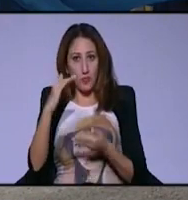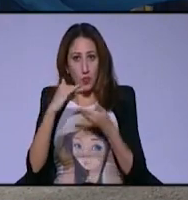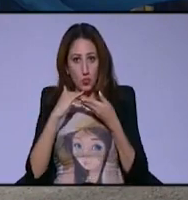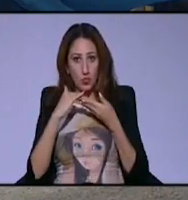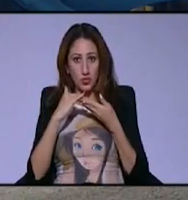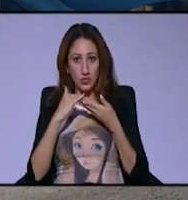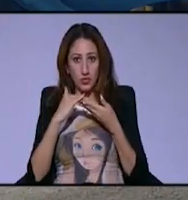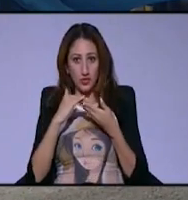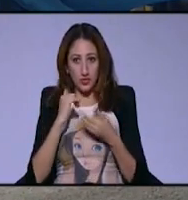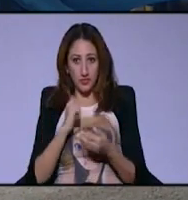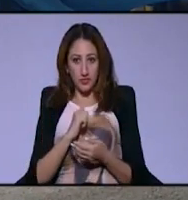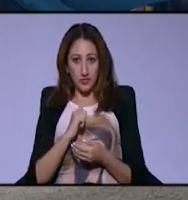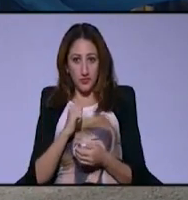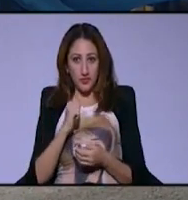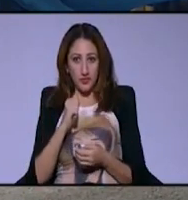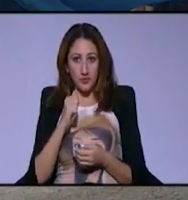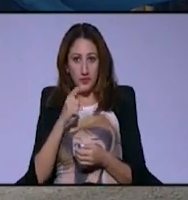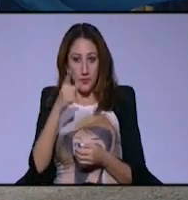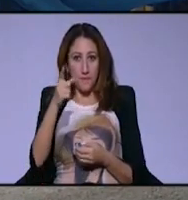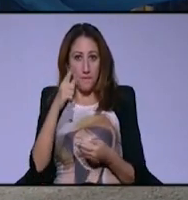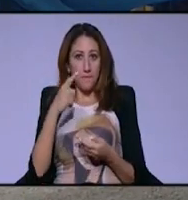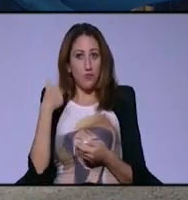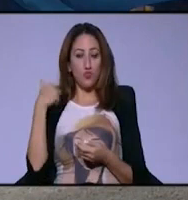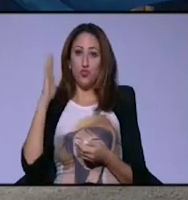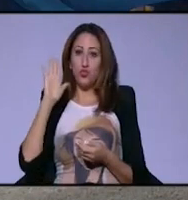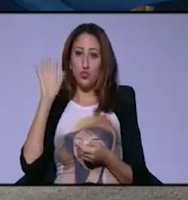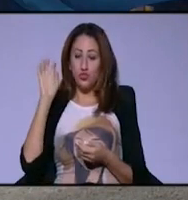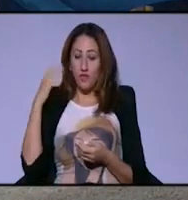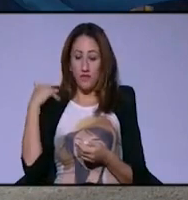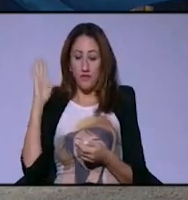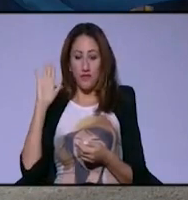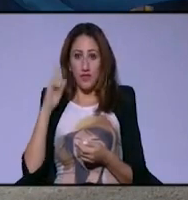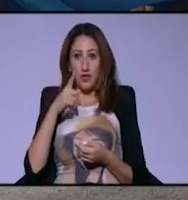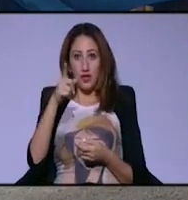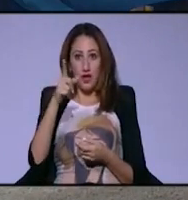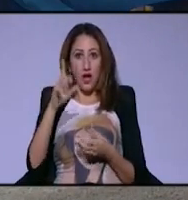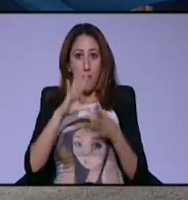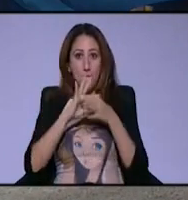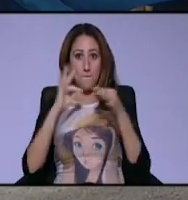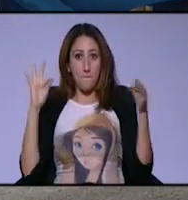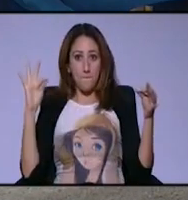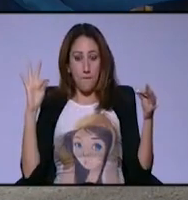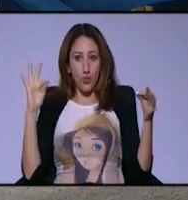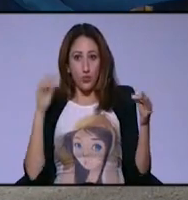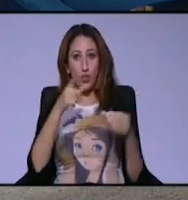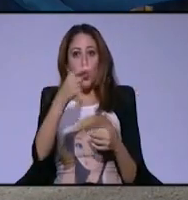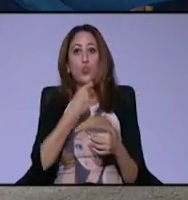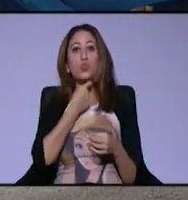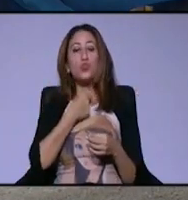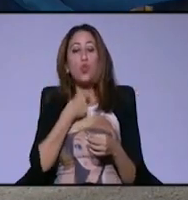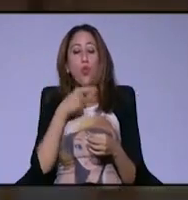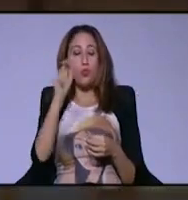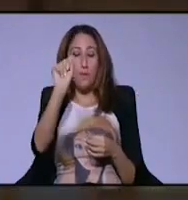يعني شرف وتشرف بان هو يحكي الموضوع بتعليق صوته هو